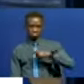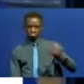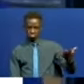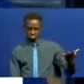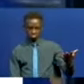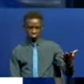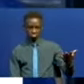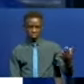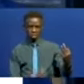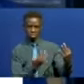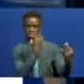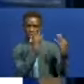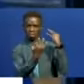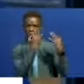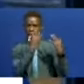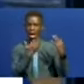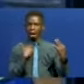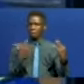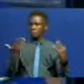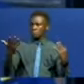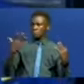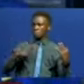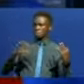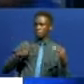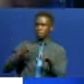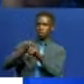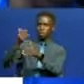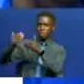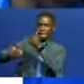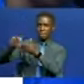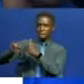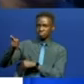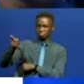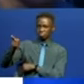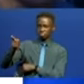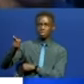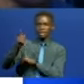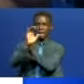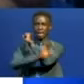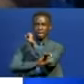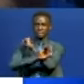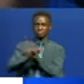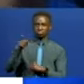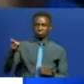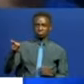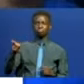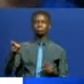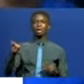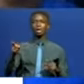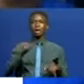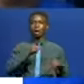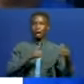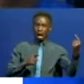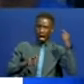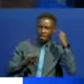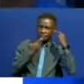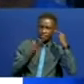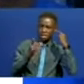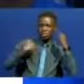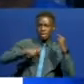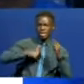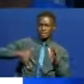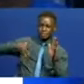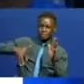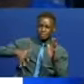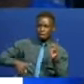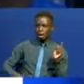kuna washukiwa ambao walikuwa wanatoka nchi yetu jirani, na tulipoenda tukafanya ile